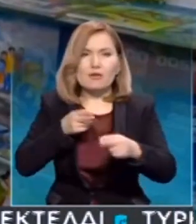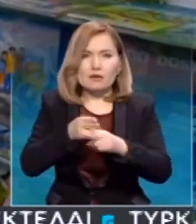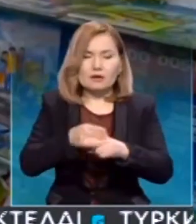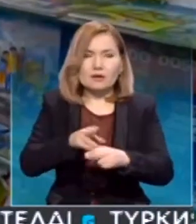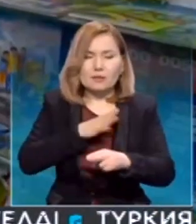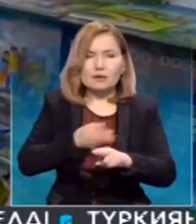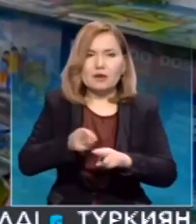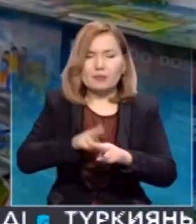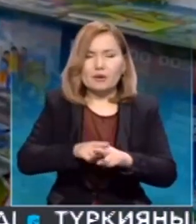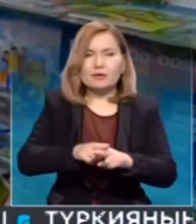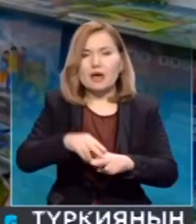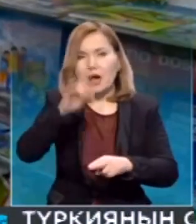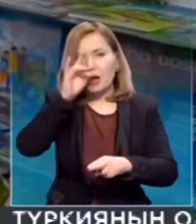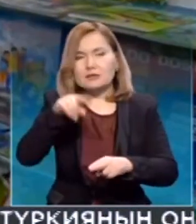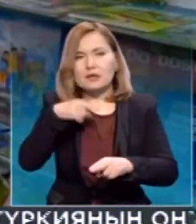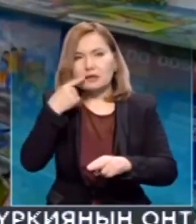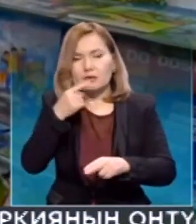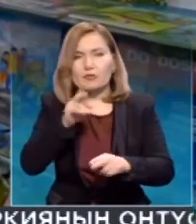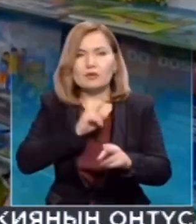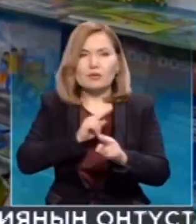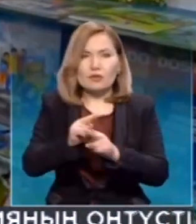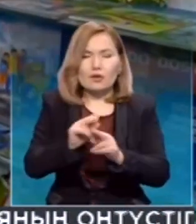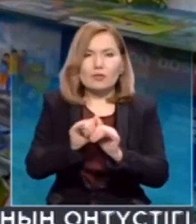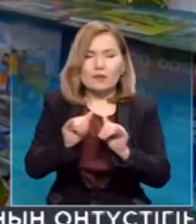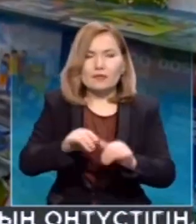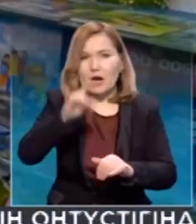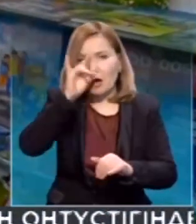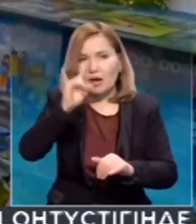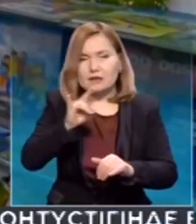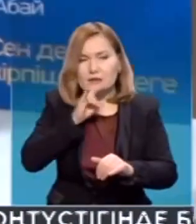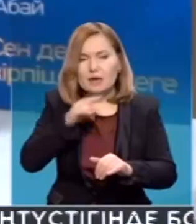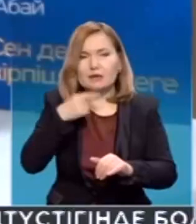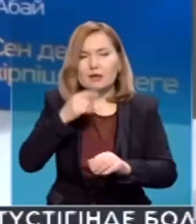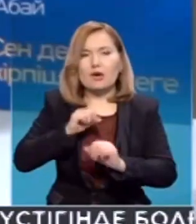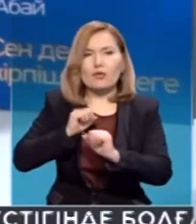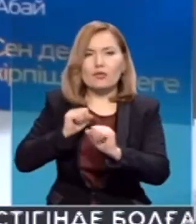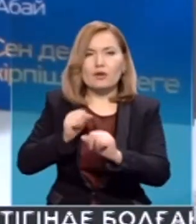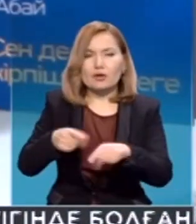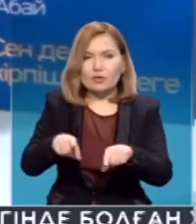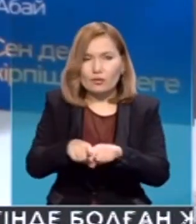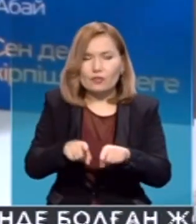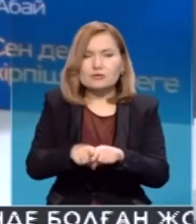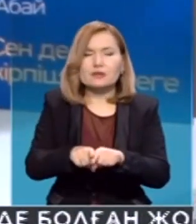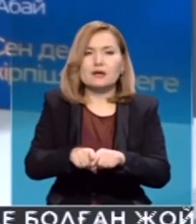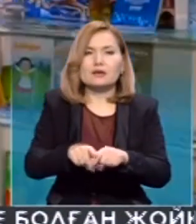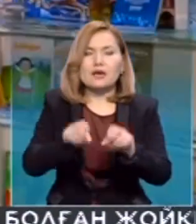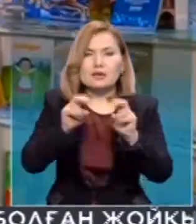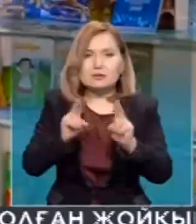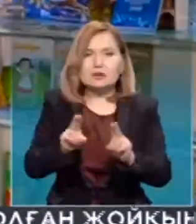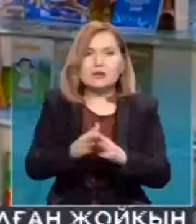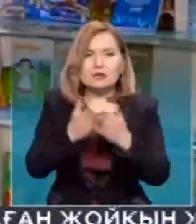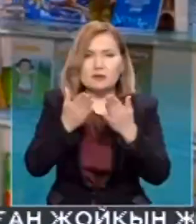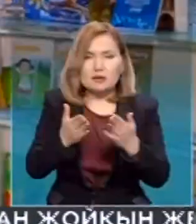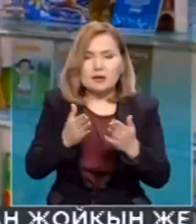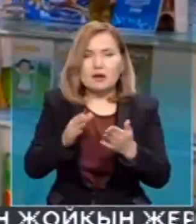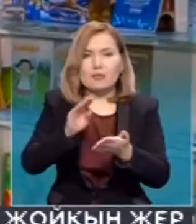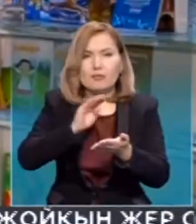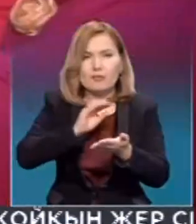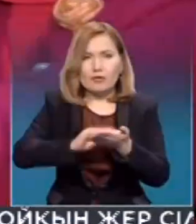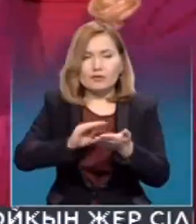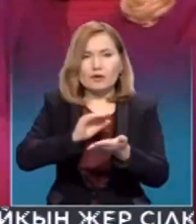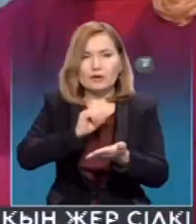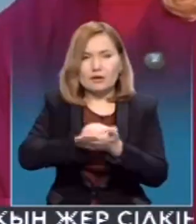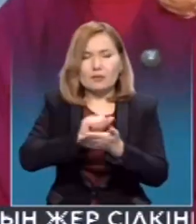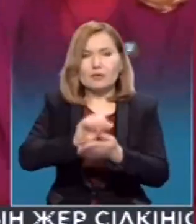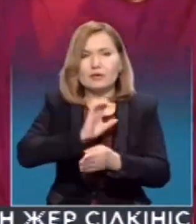себебі біз тілді қазірден бастап қорғамасақ, бұл қазақ тілін қорғауға бағытталған әрекетіміз, сондықтан пайда табуды көздеген жоқпыз. Шағын кітап дүкенінің